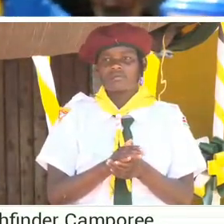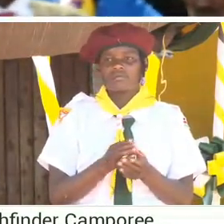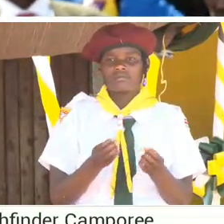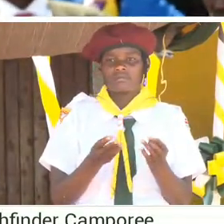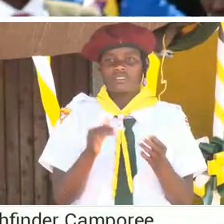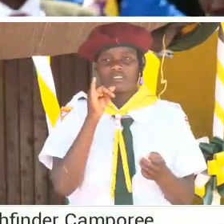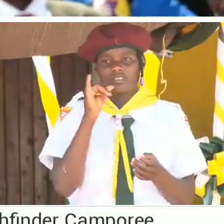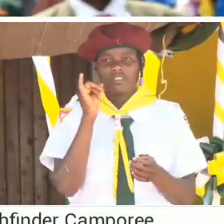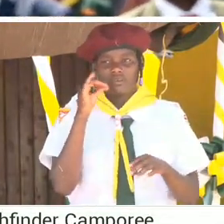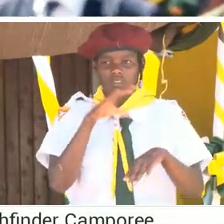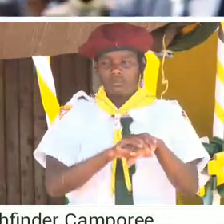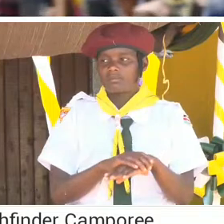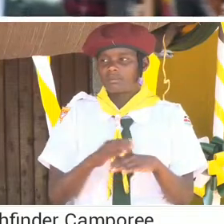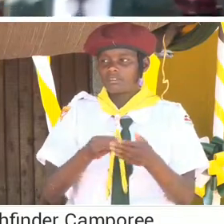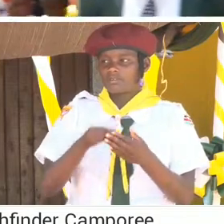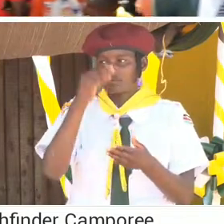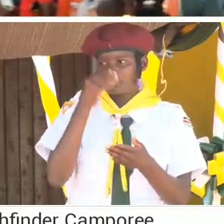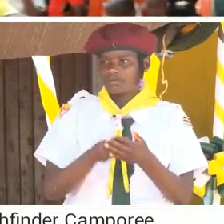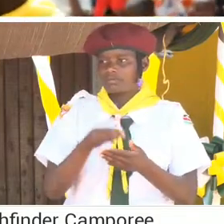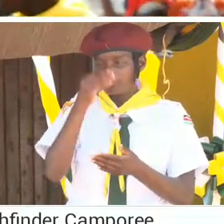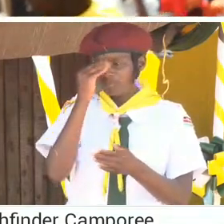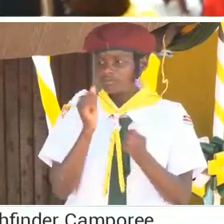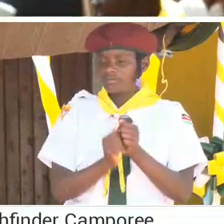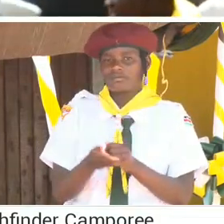upande wa huku.